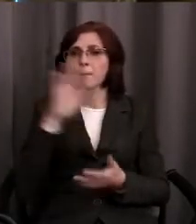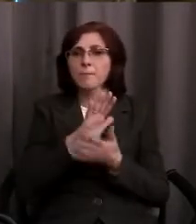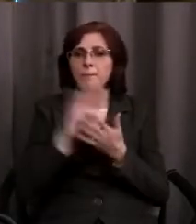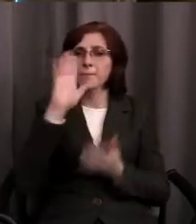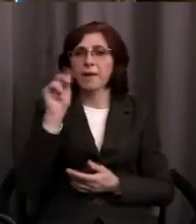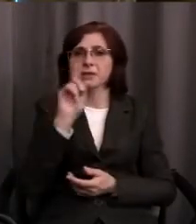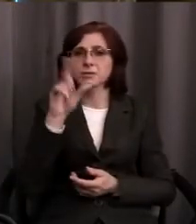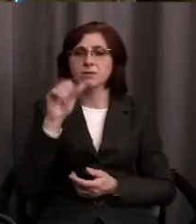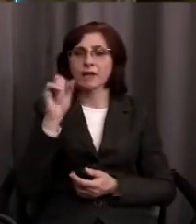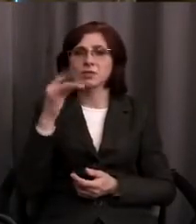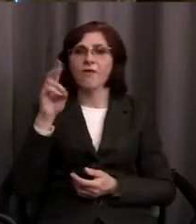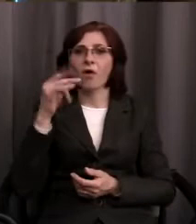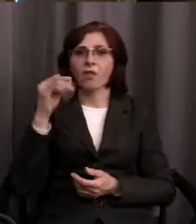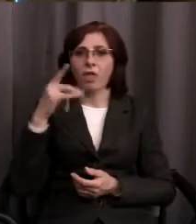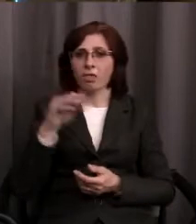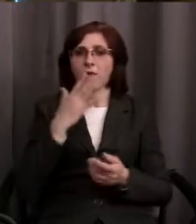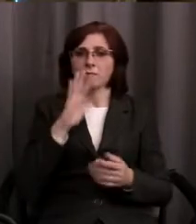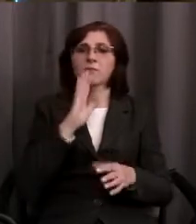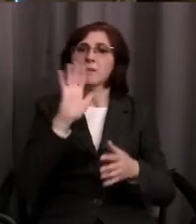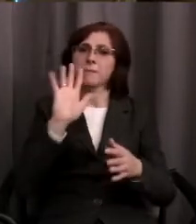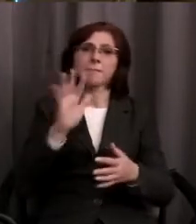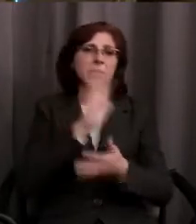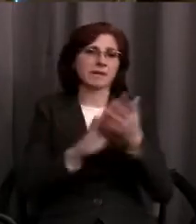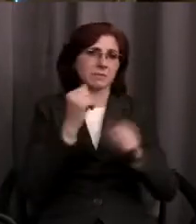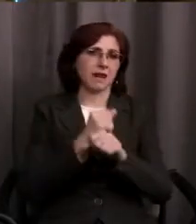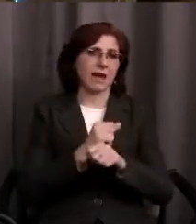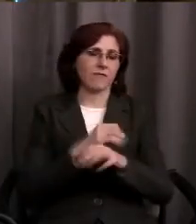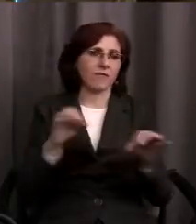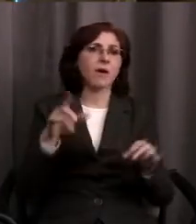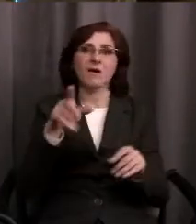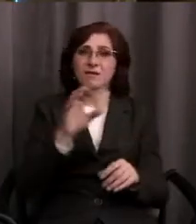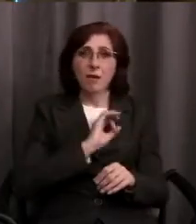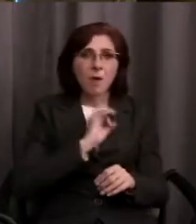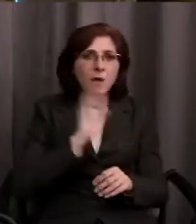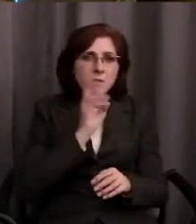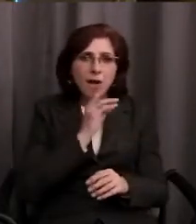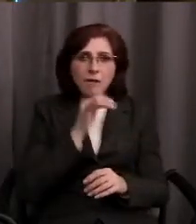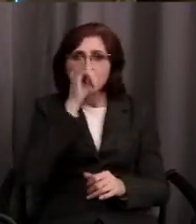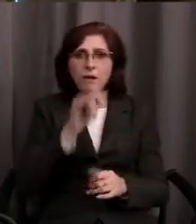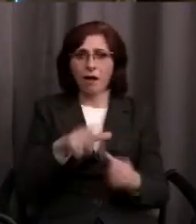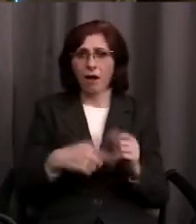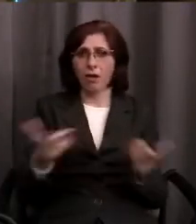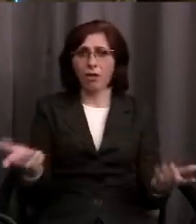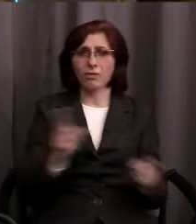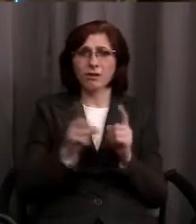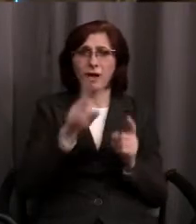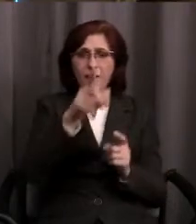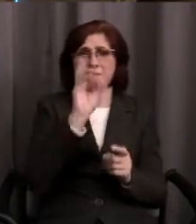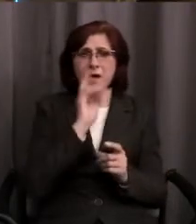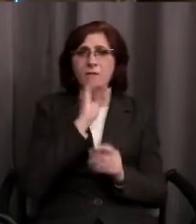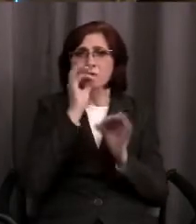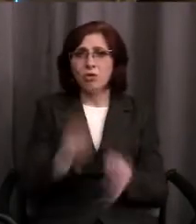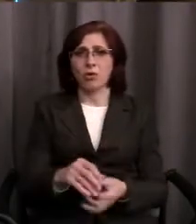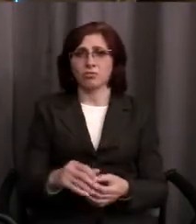problemu. Nieraz mówię tak, że pani mówisz, że pani tego nie zrobi własnej mamie. A przecież to jest działanie na rzecz tej